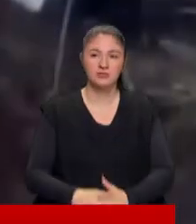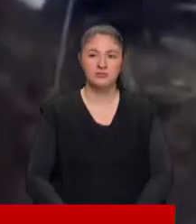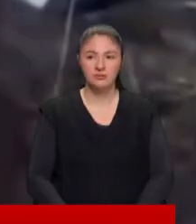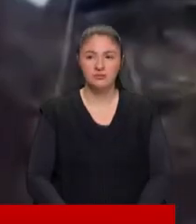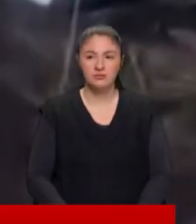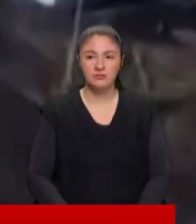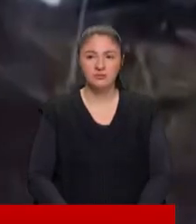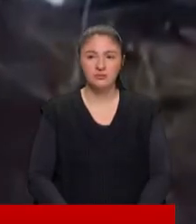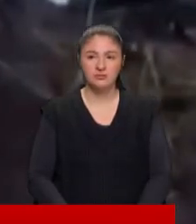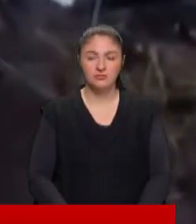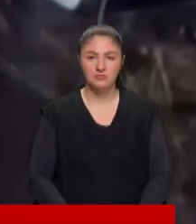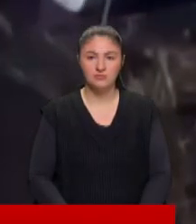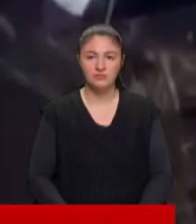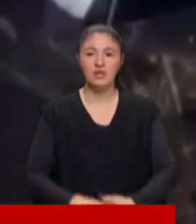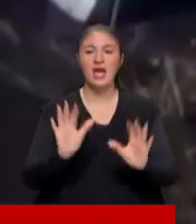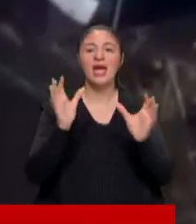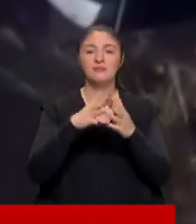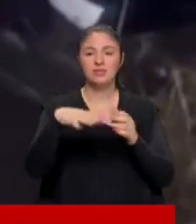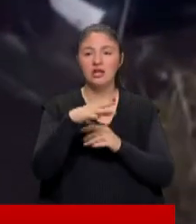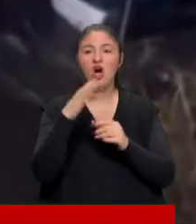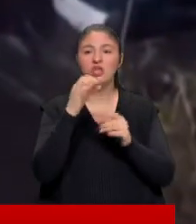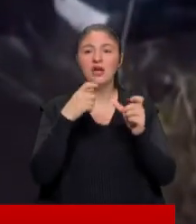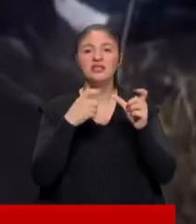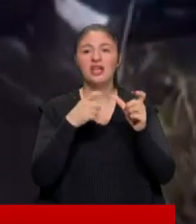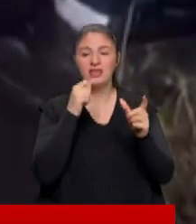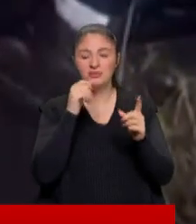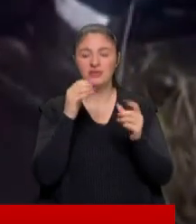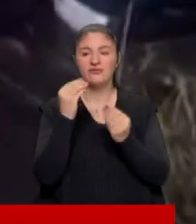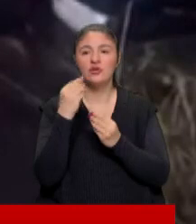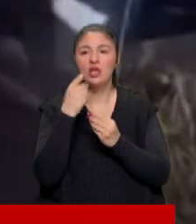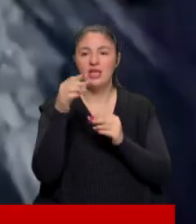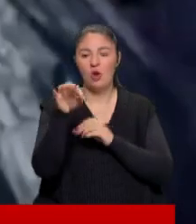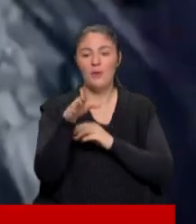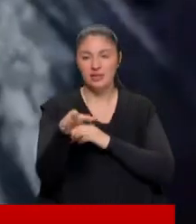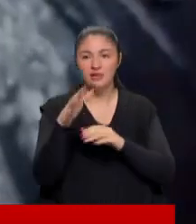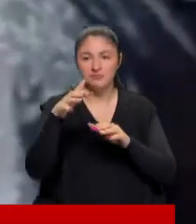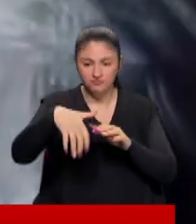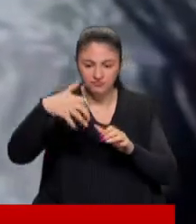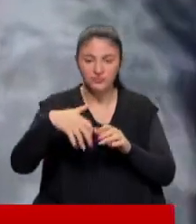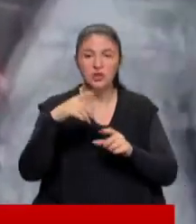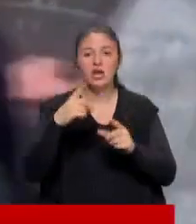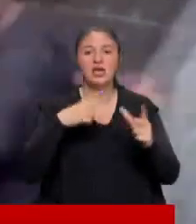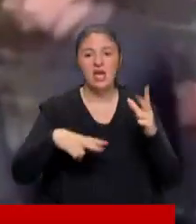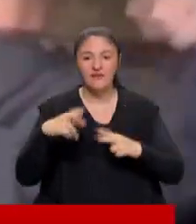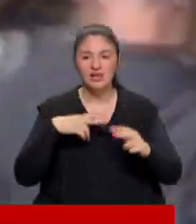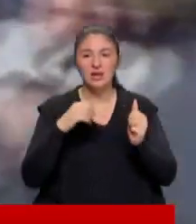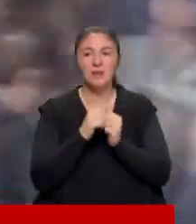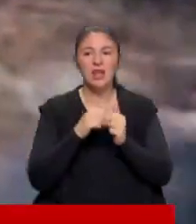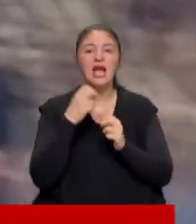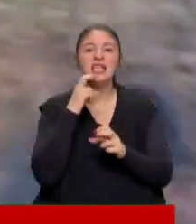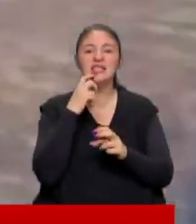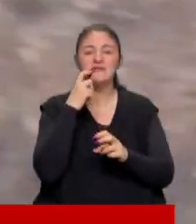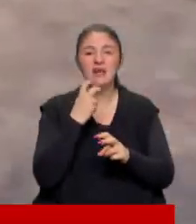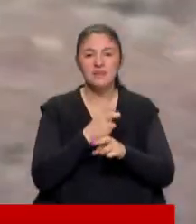Makine bizde de. Ekipler Osman çiftçinin verdiği konuma gitti. Yapılan kazılarda Mehmet Hakkan'a ait kıyafetlerle birlikte